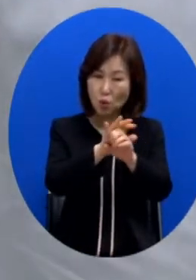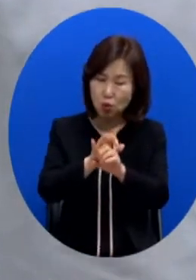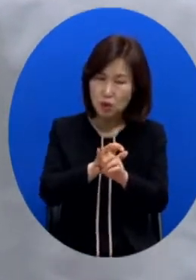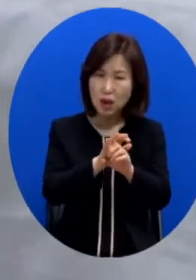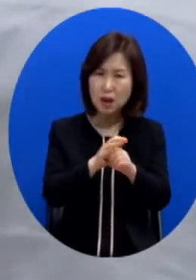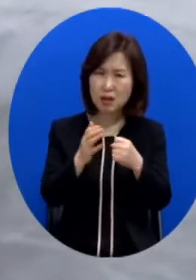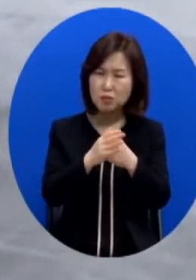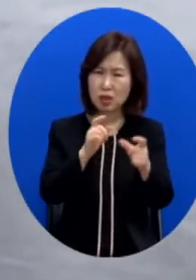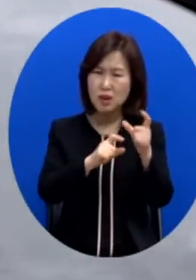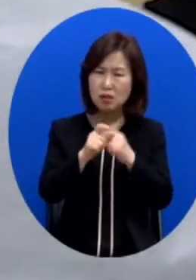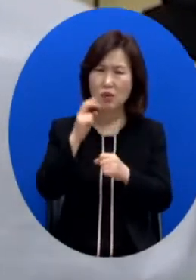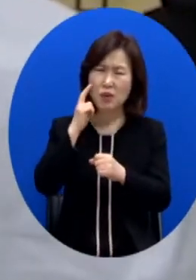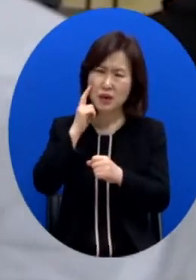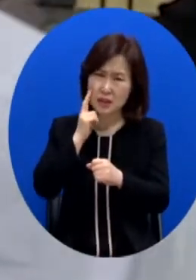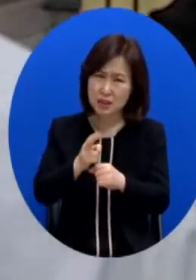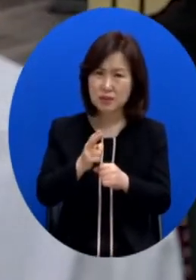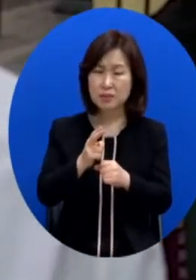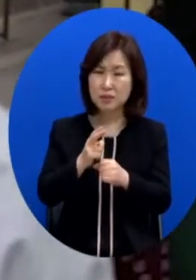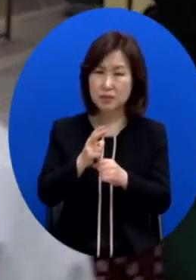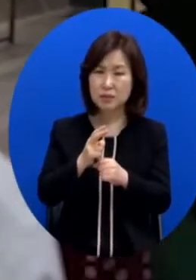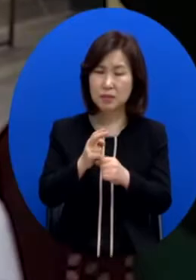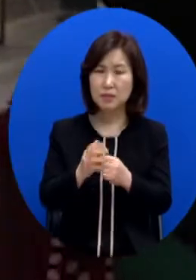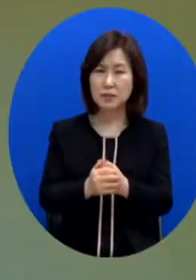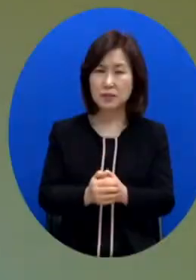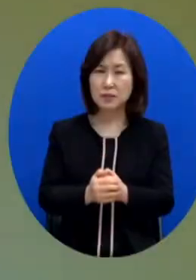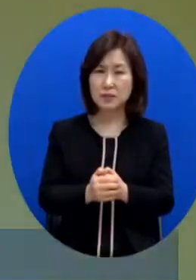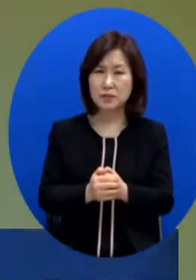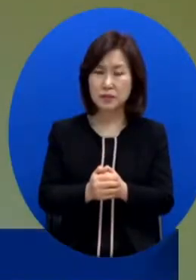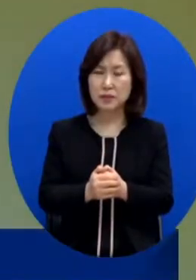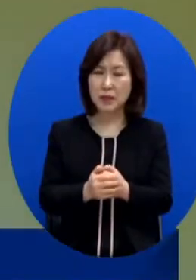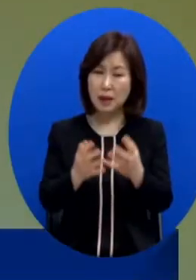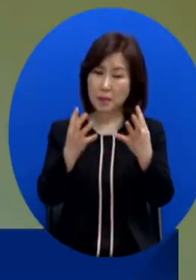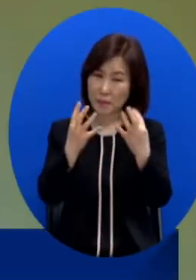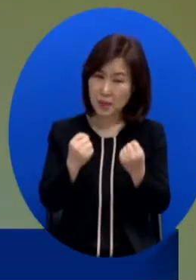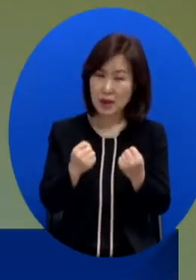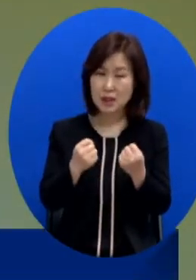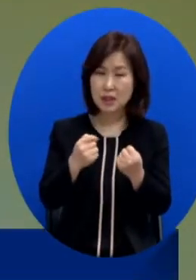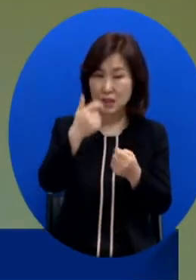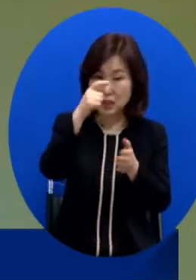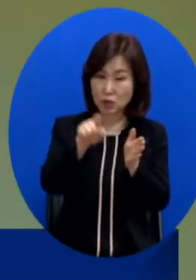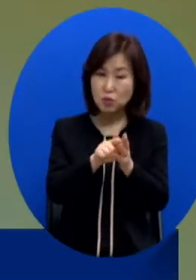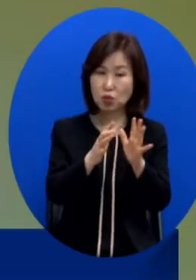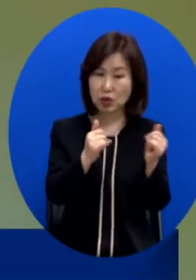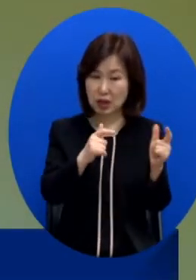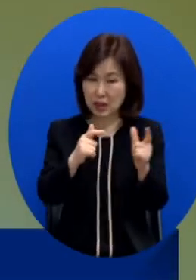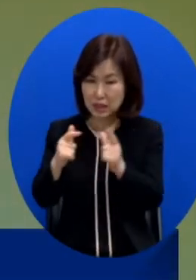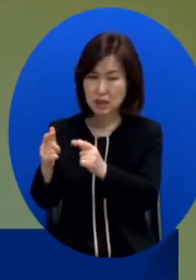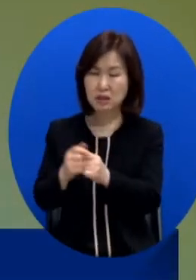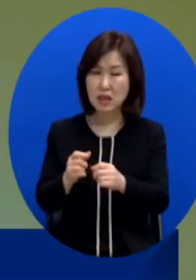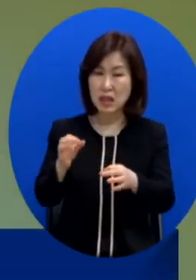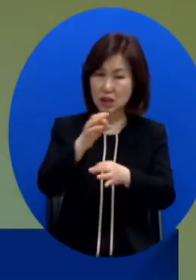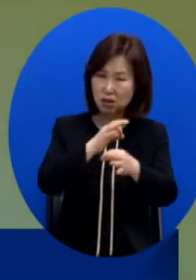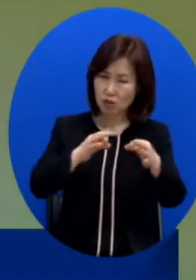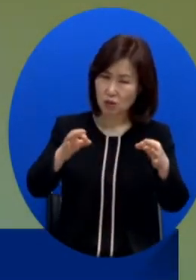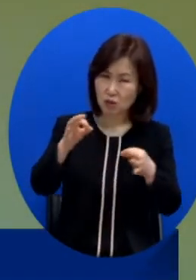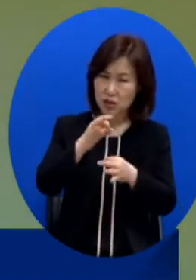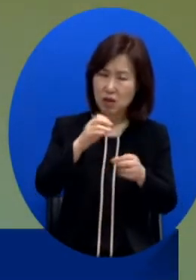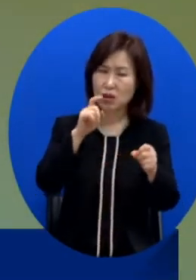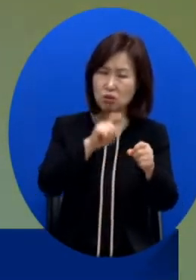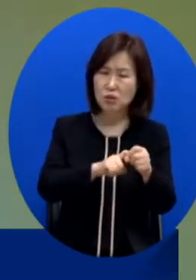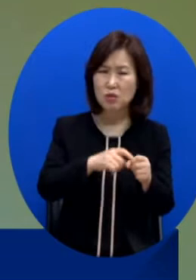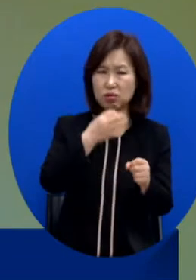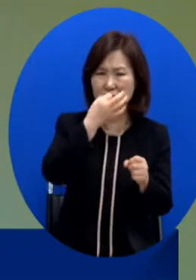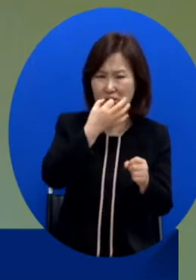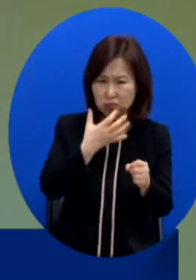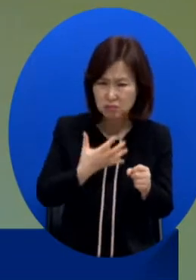더 악화시켰다고 말합니다. Many Christians are poor and lockdown meant they couldn't go out